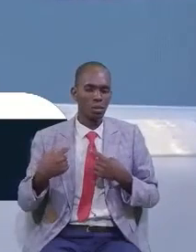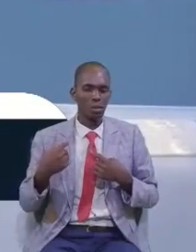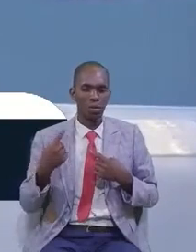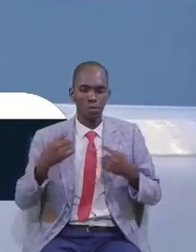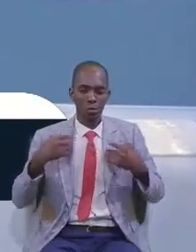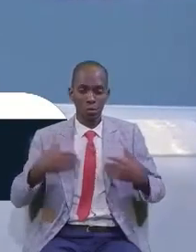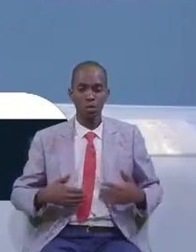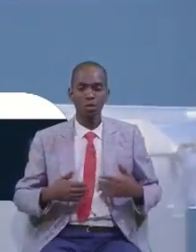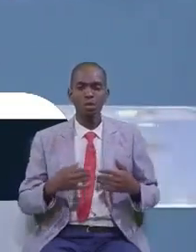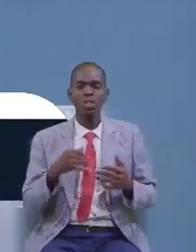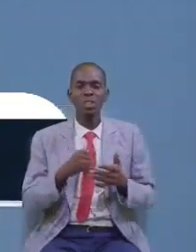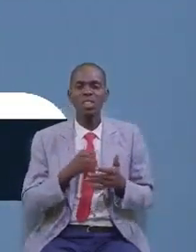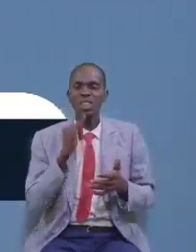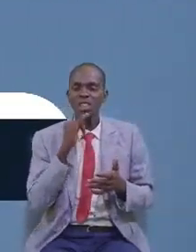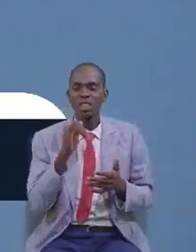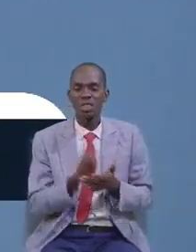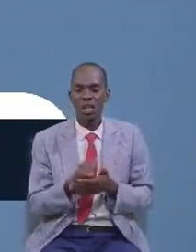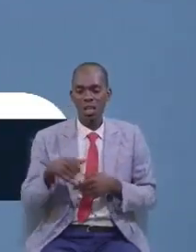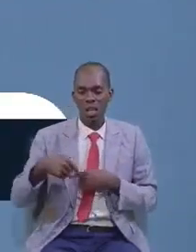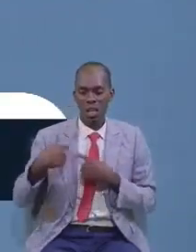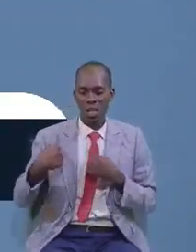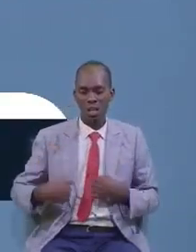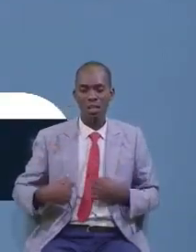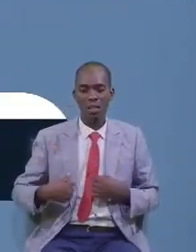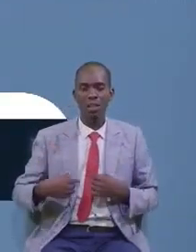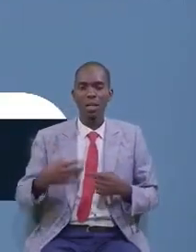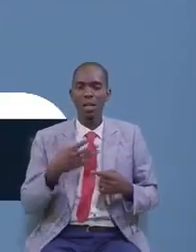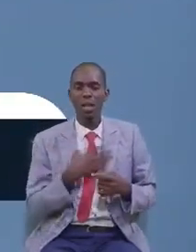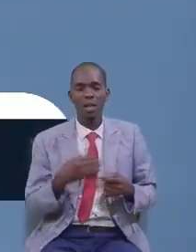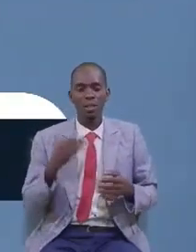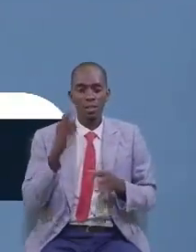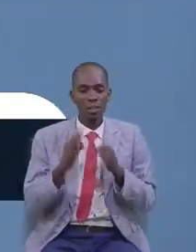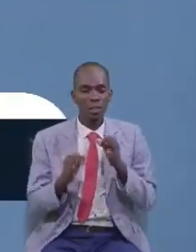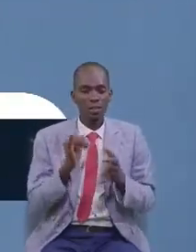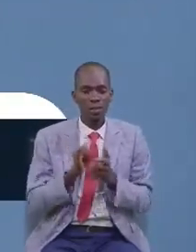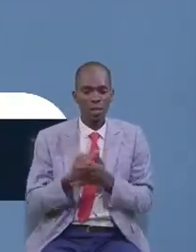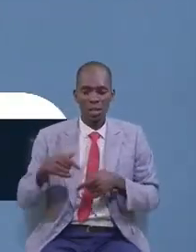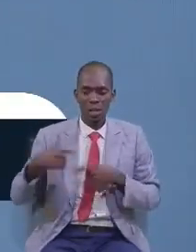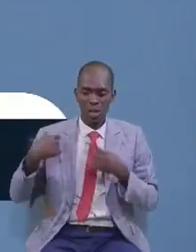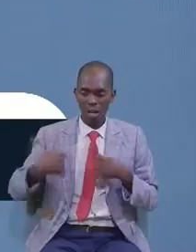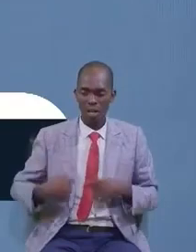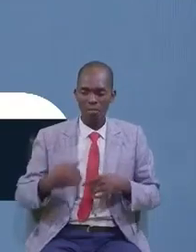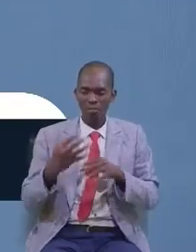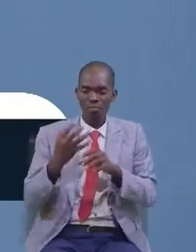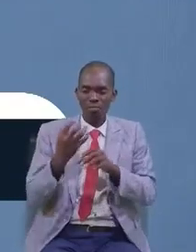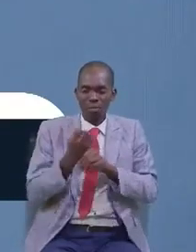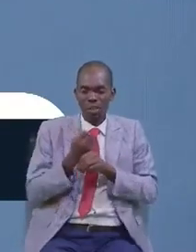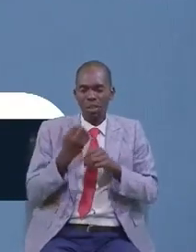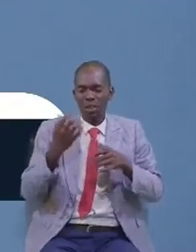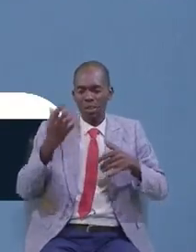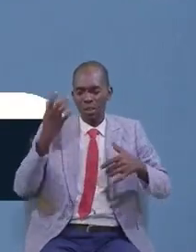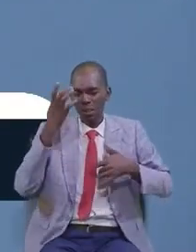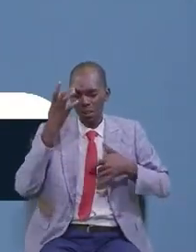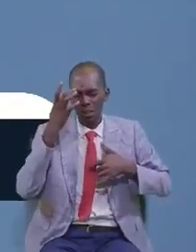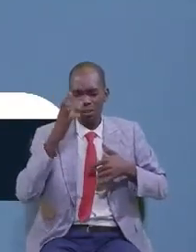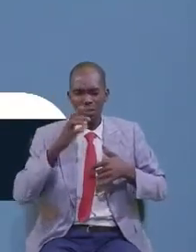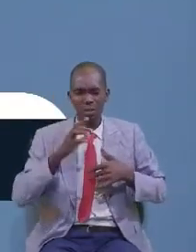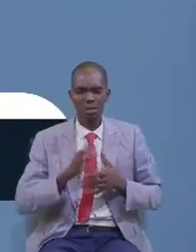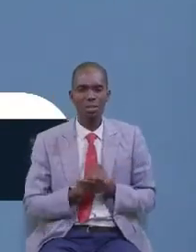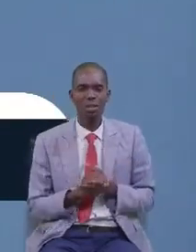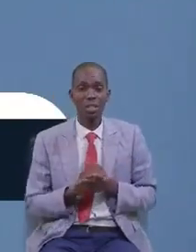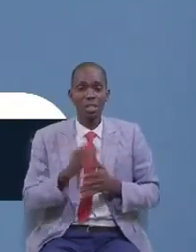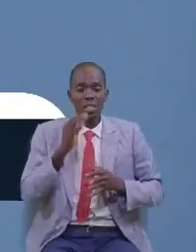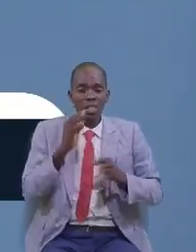ఆ యొక్క హృదయం. The heart is diseased. అయితే ఈ హృదయం రోగము గలది. If